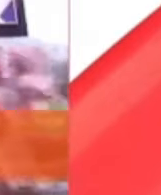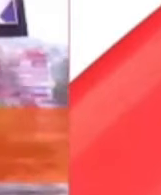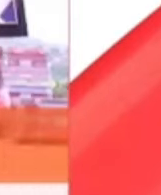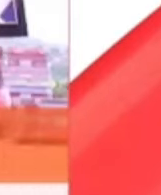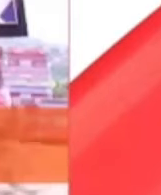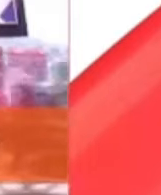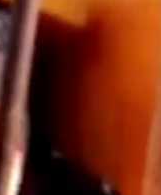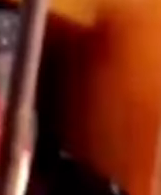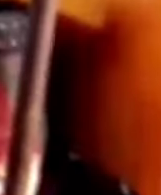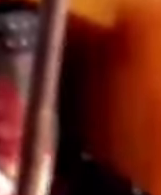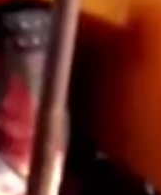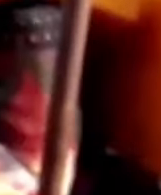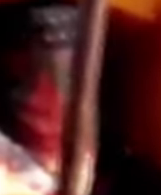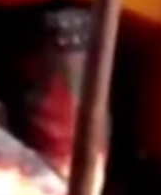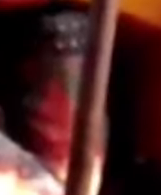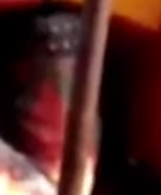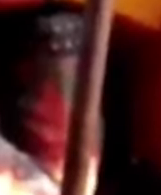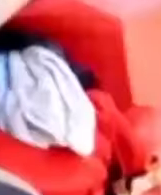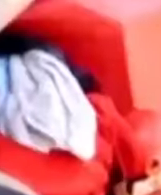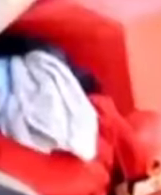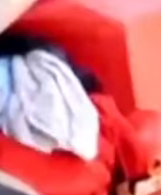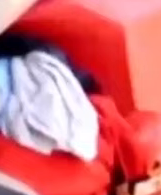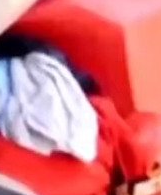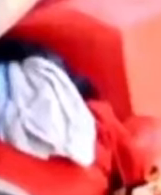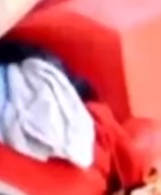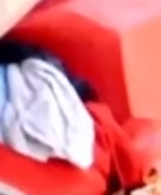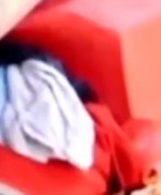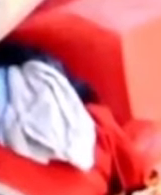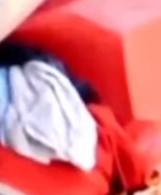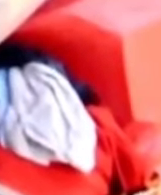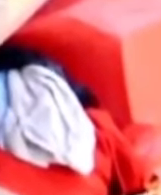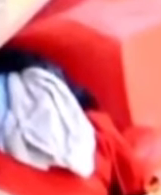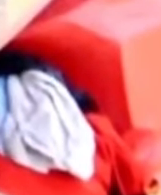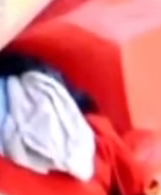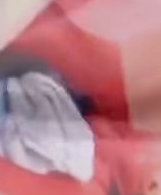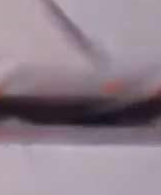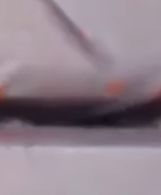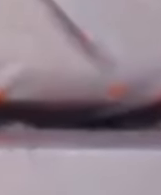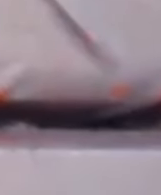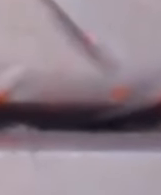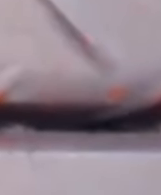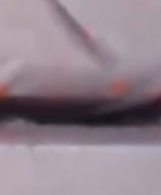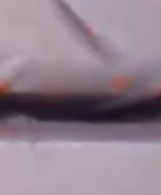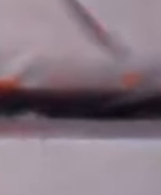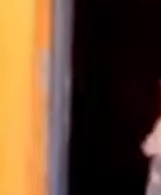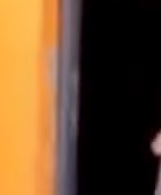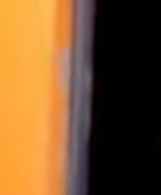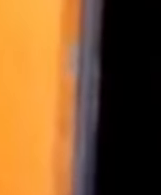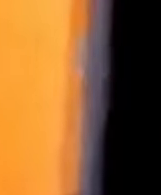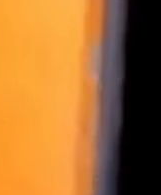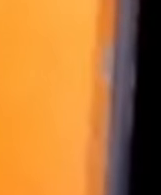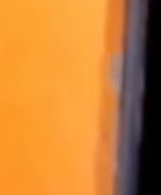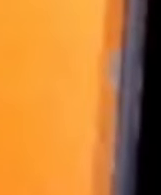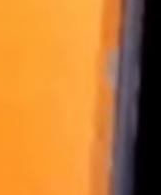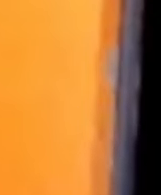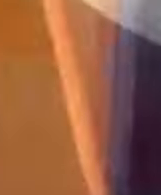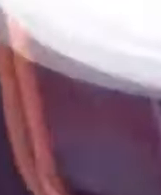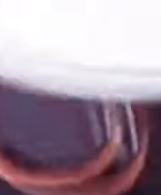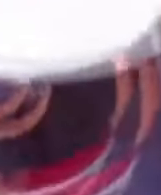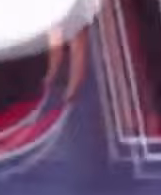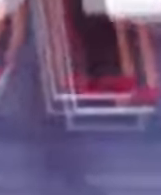total. Obobo kubile kusimu. Omusajja akasukidde mukyala we ebintu ebweru lwa kumutebereza kuganza balala. Emyaka gyanga